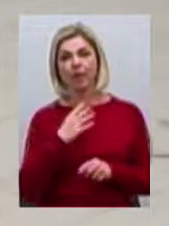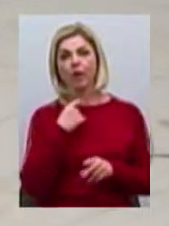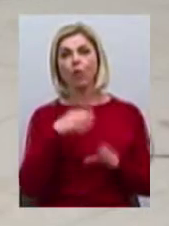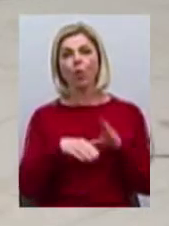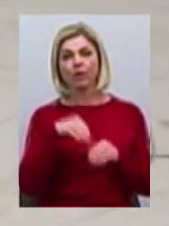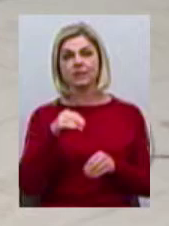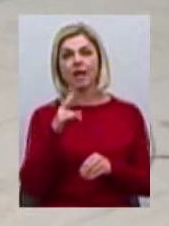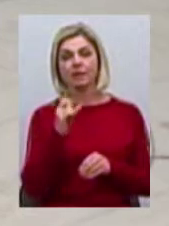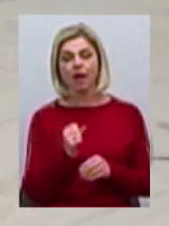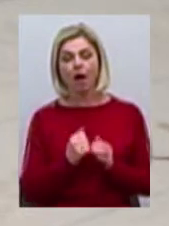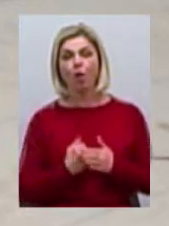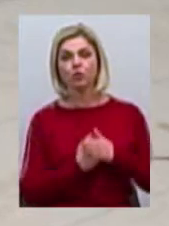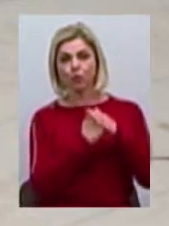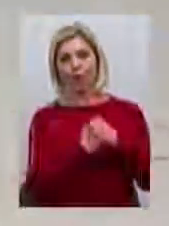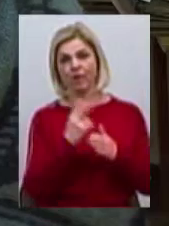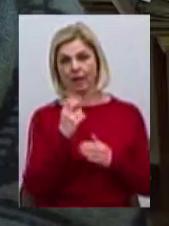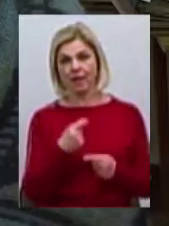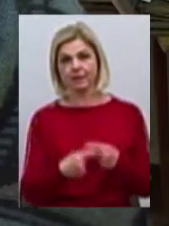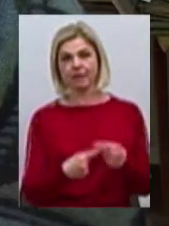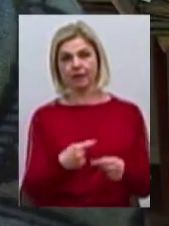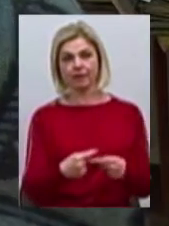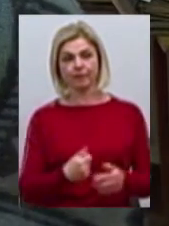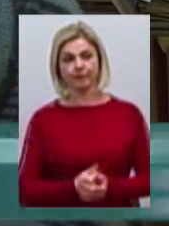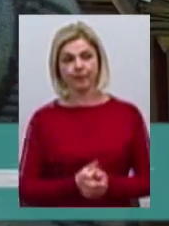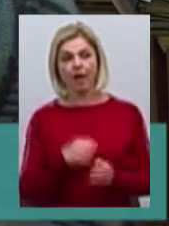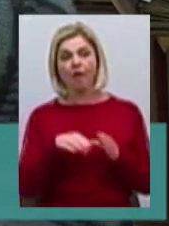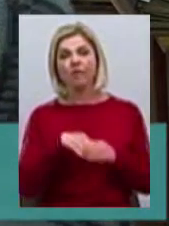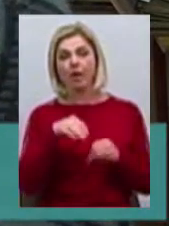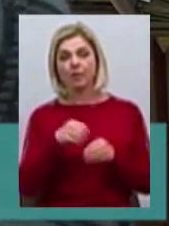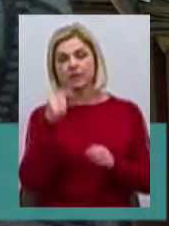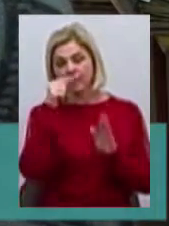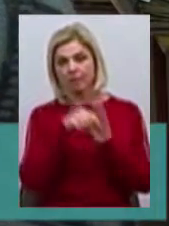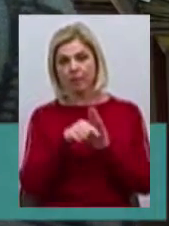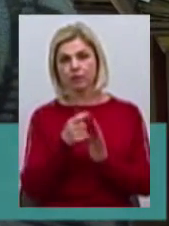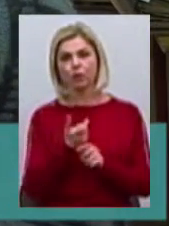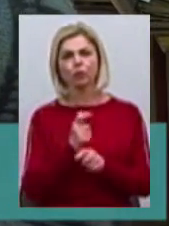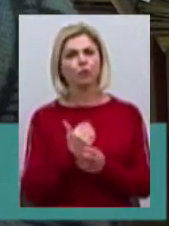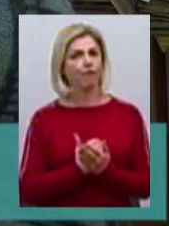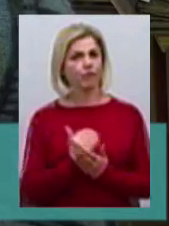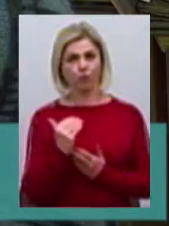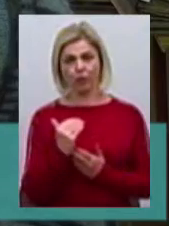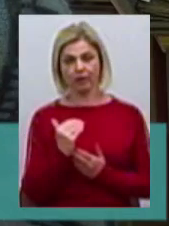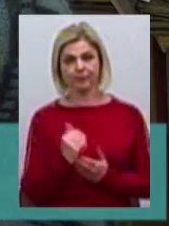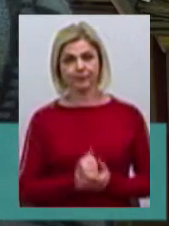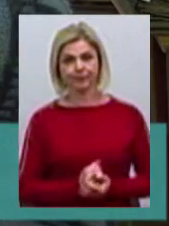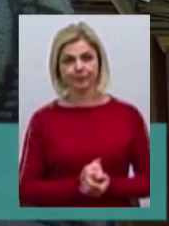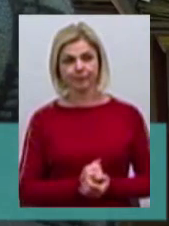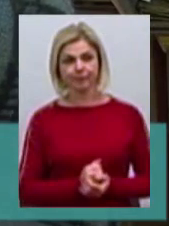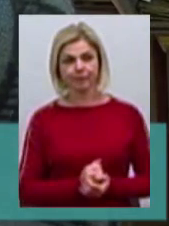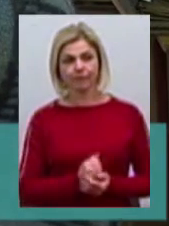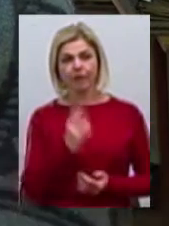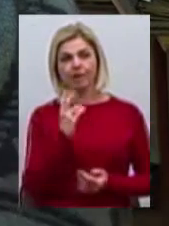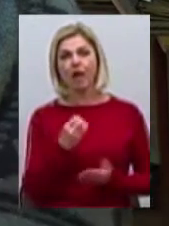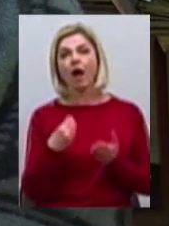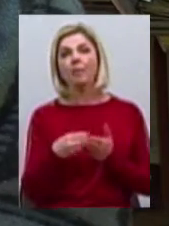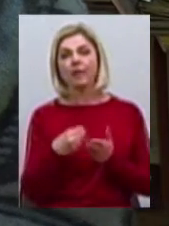на статки. Існував виборчий ценз дуже високий. Це на капітал або